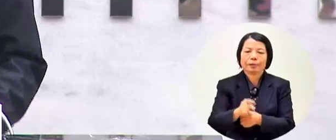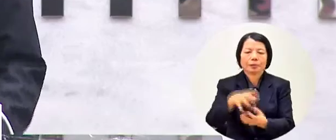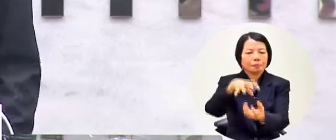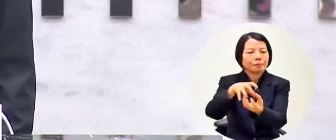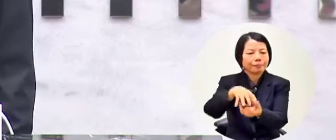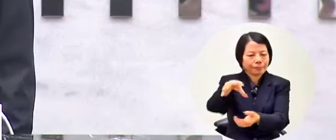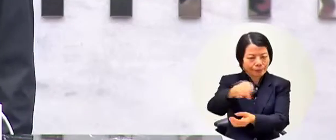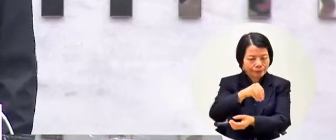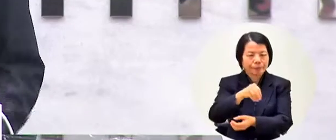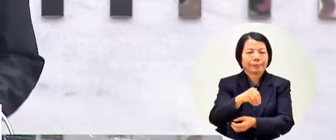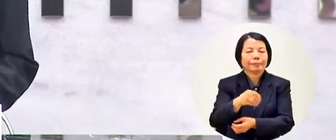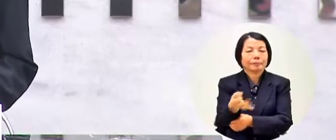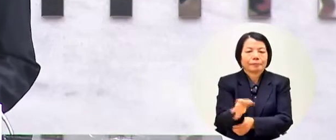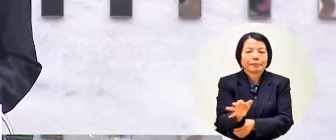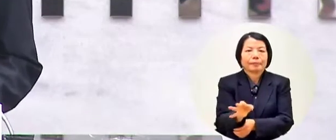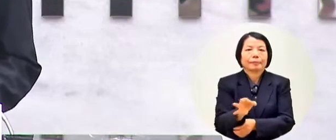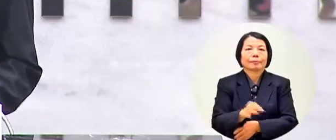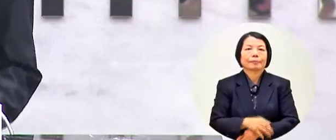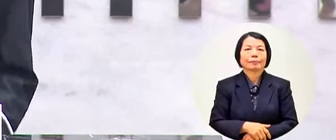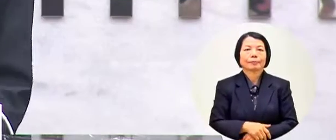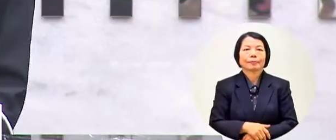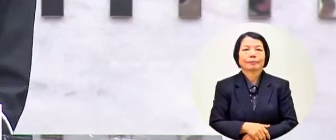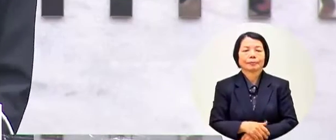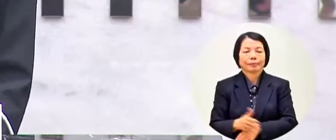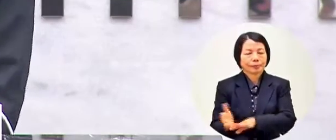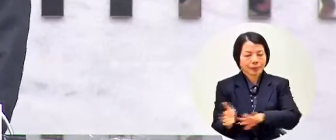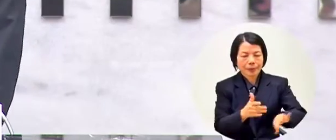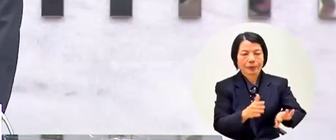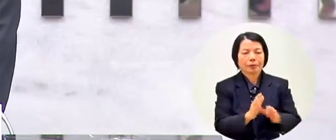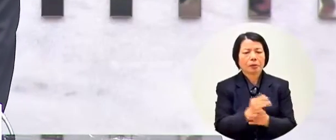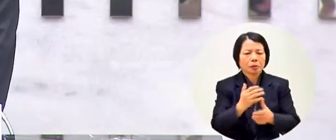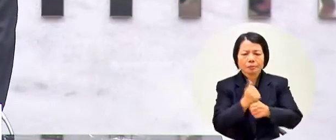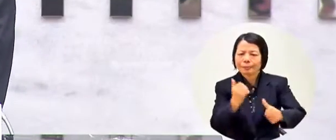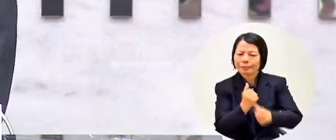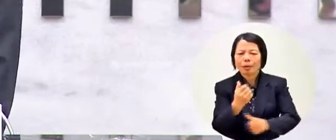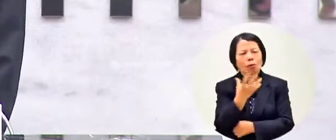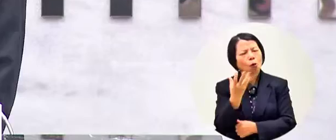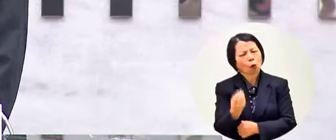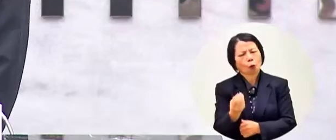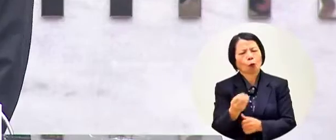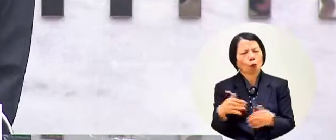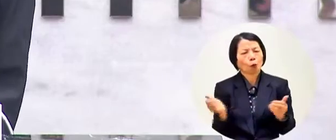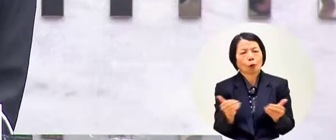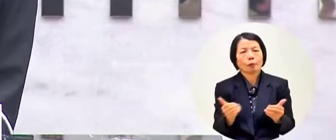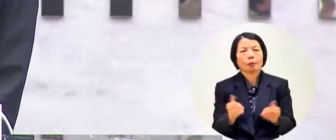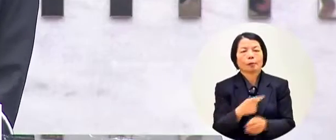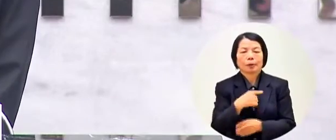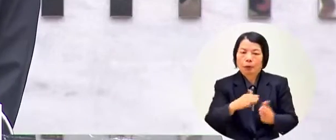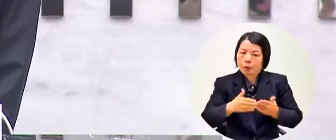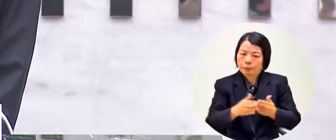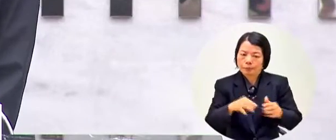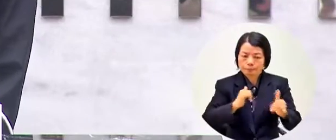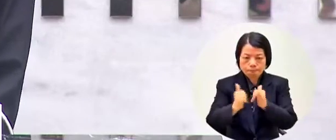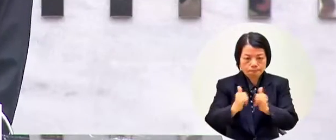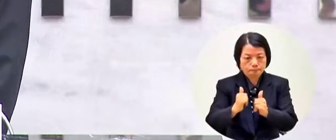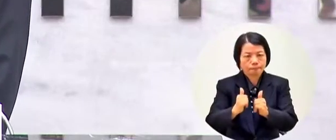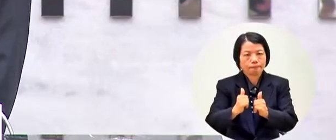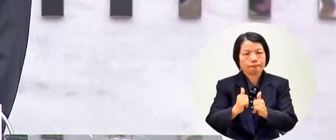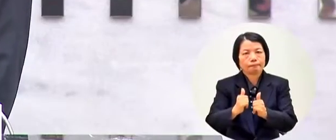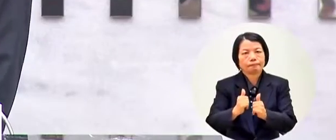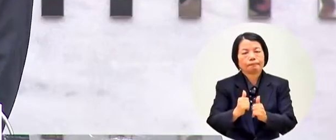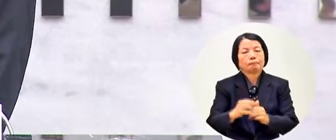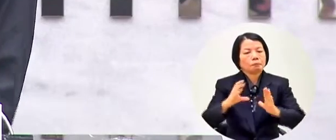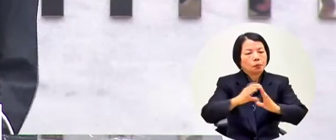当。另外，针对小孩子越生越少的问题，我也责成了我们社会局、民政